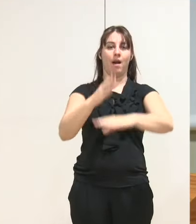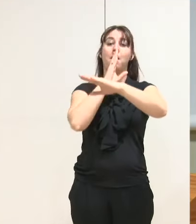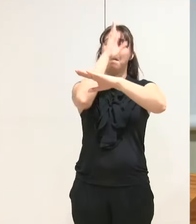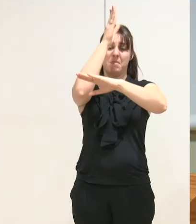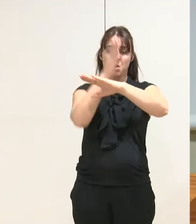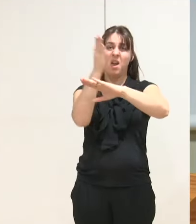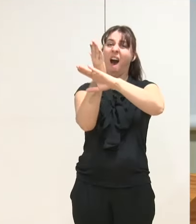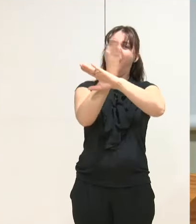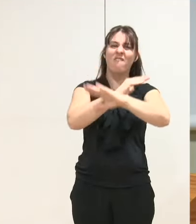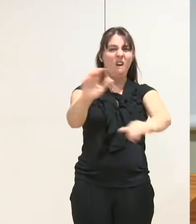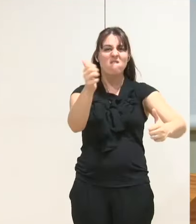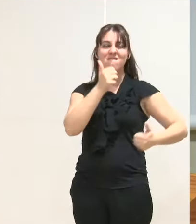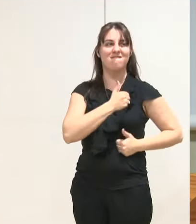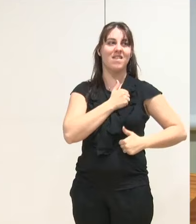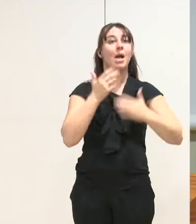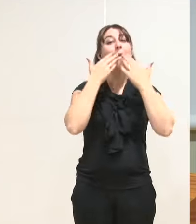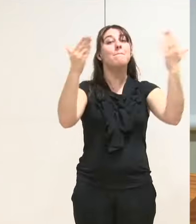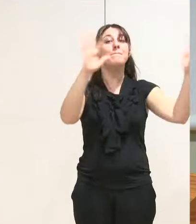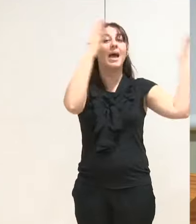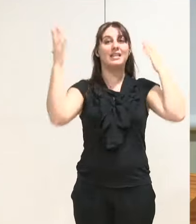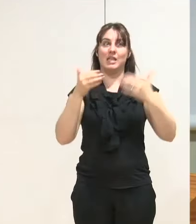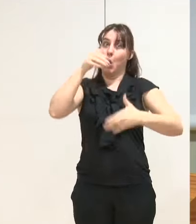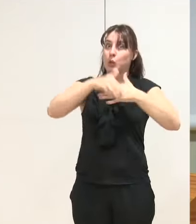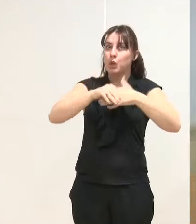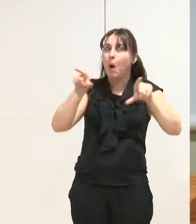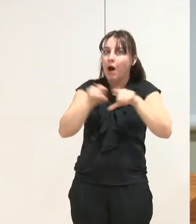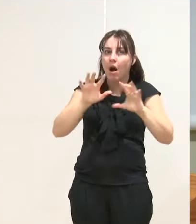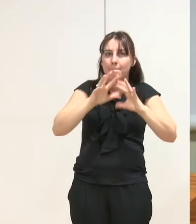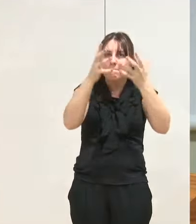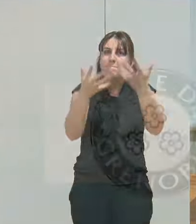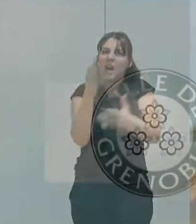minuit merci beaucoup nous transformerons pas en citrouille ce